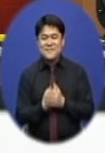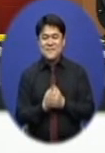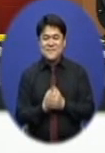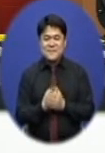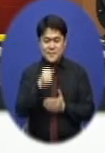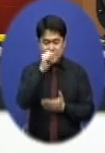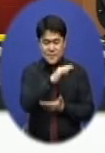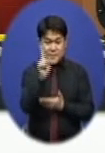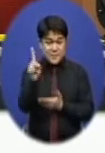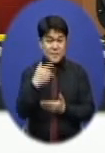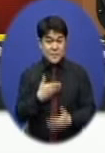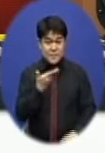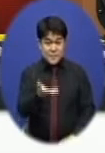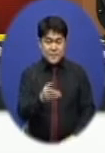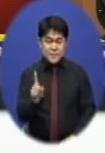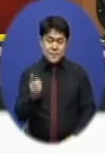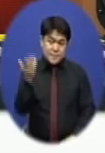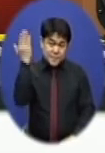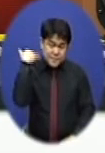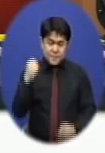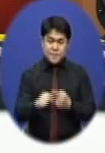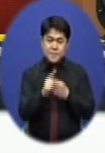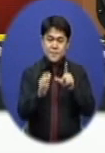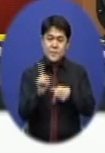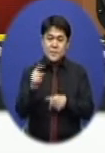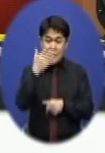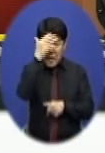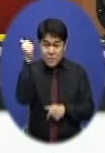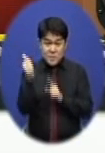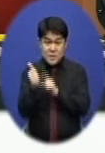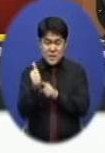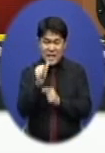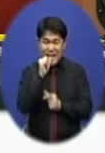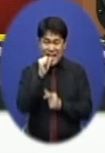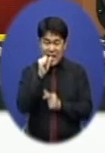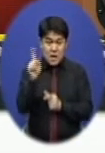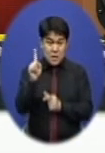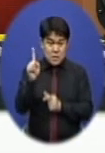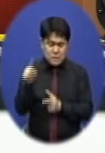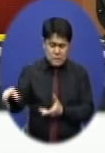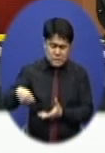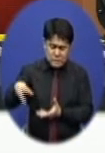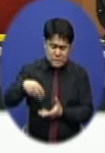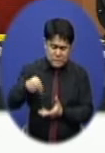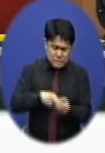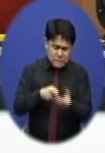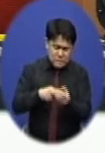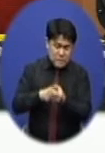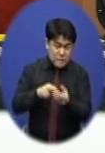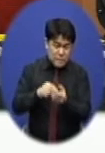좋은 사연 한 가지 안내해 드릴게요. 네. 지난달에 어떤 할아버지가 고철을 수집에서 아주 힘겹게 모은